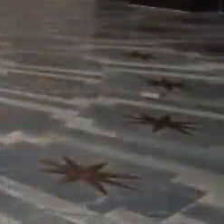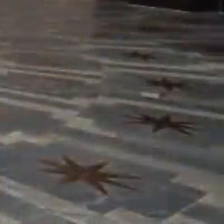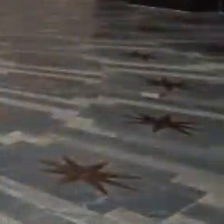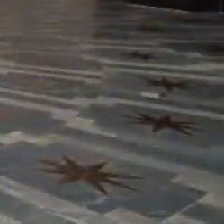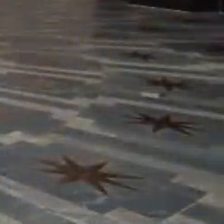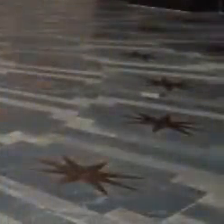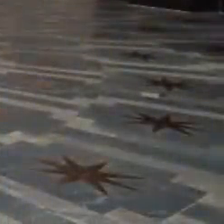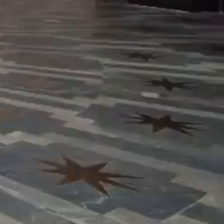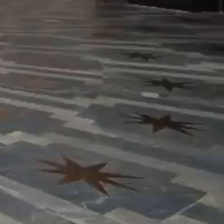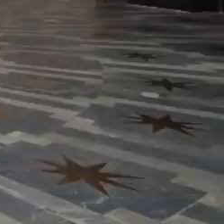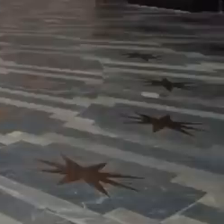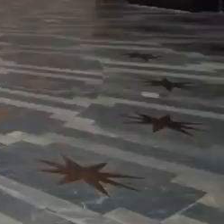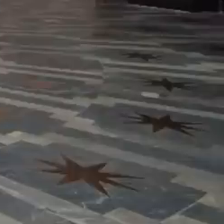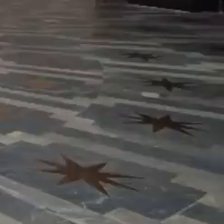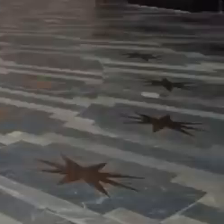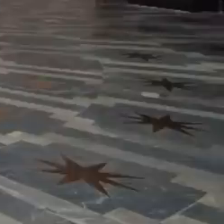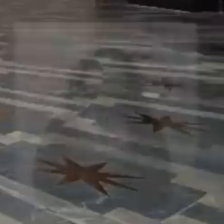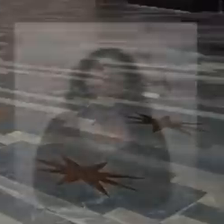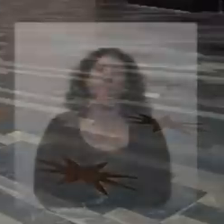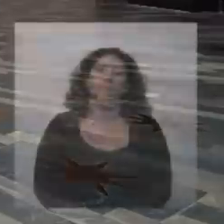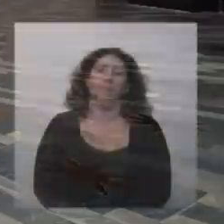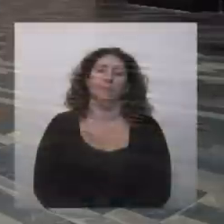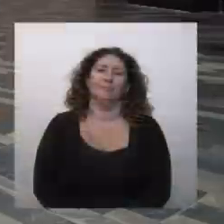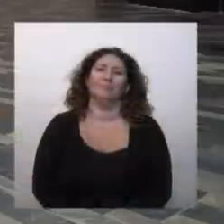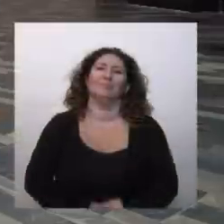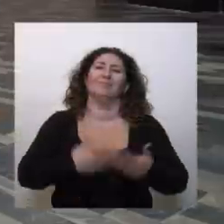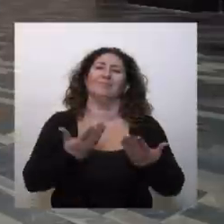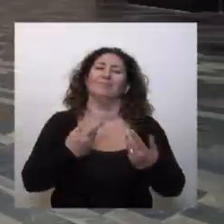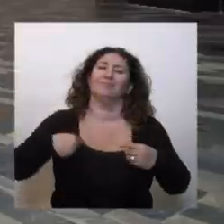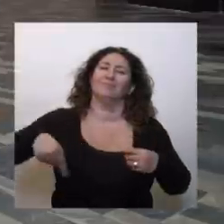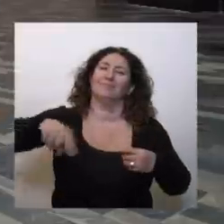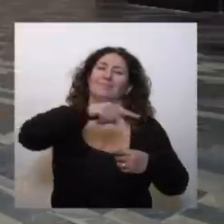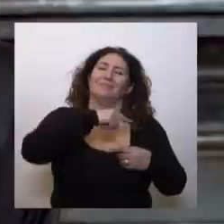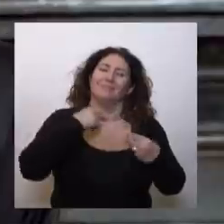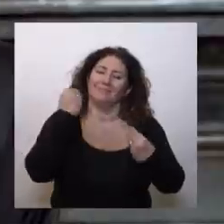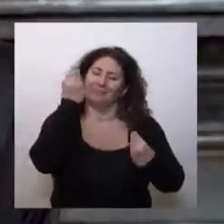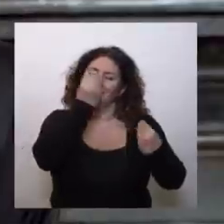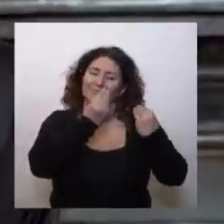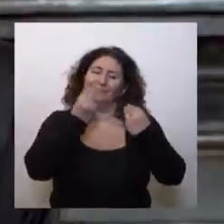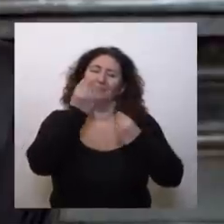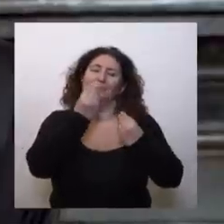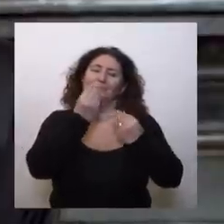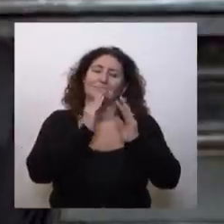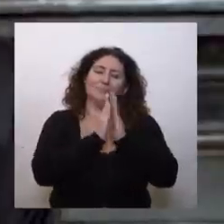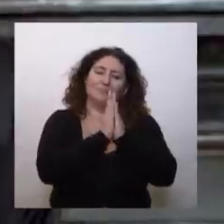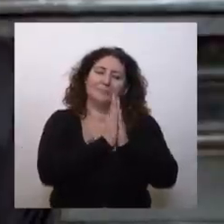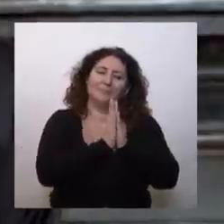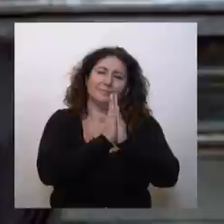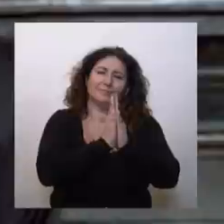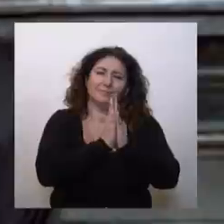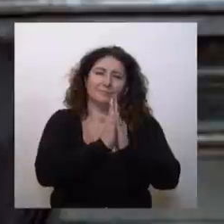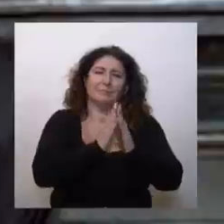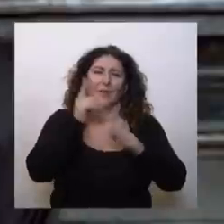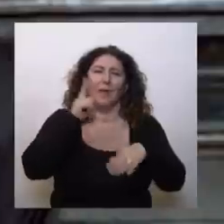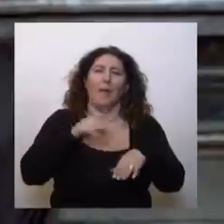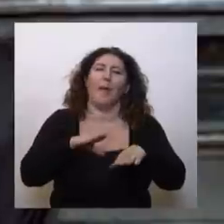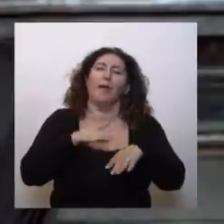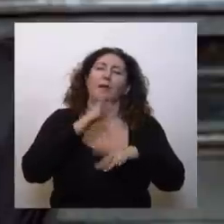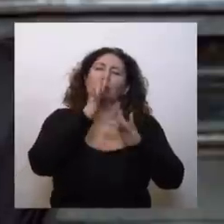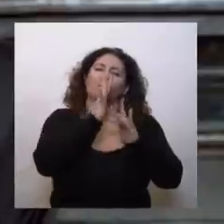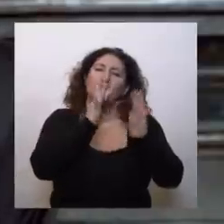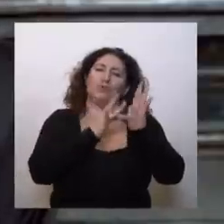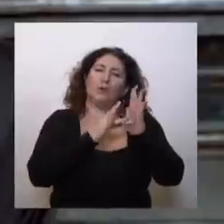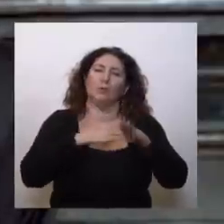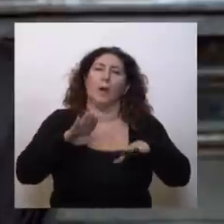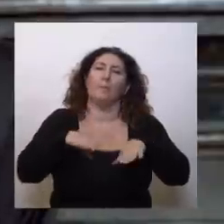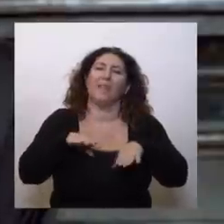Contempliamo il segno dei chiodi sui piedi, ci aiuta a contemplare